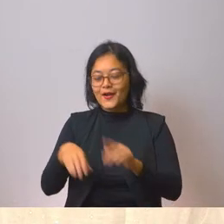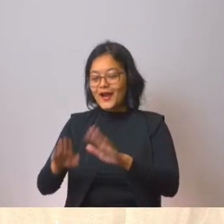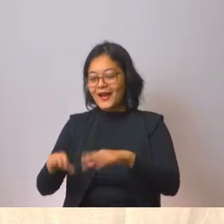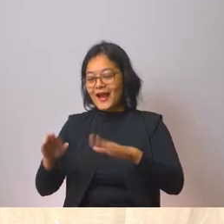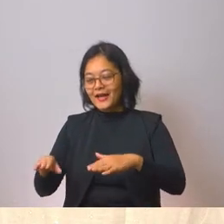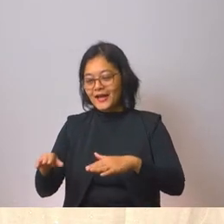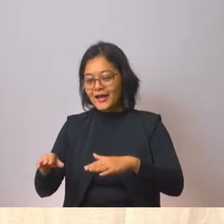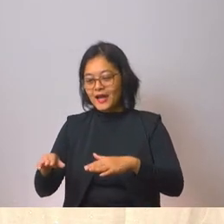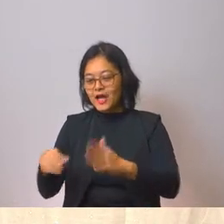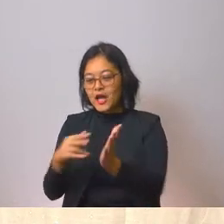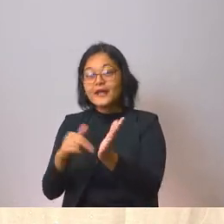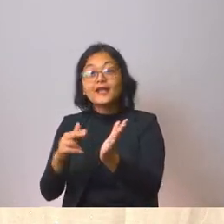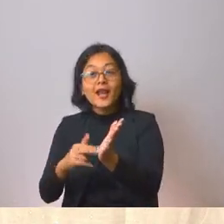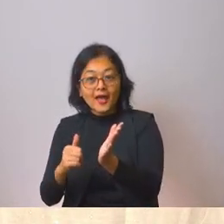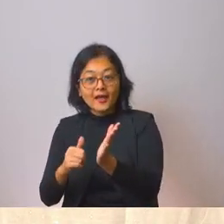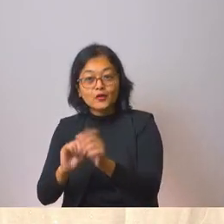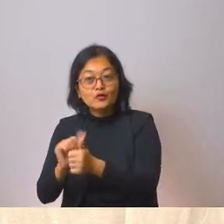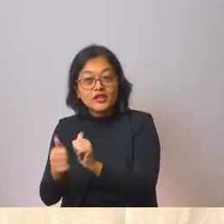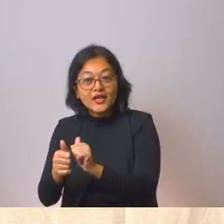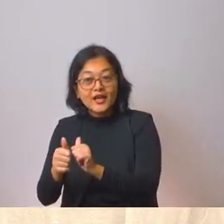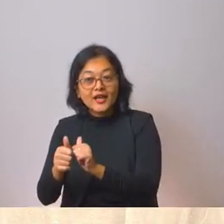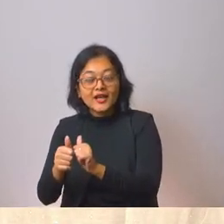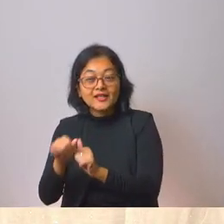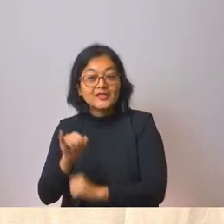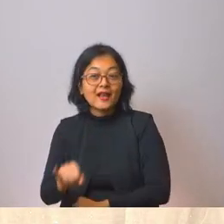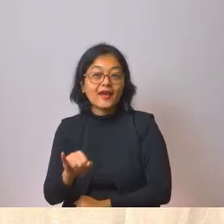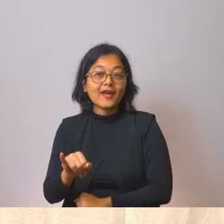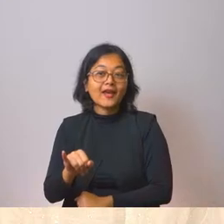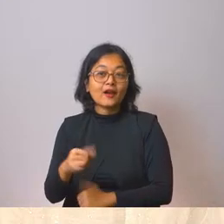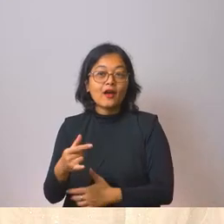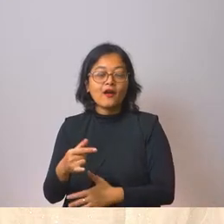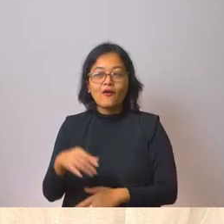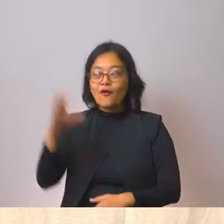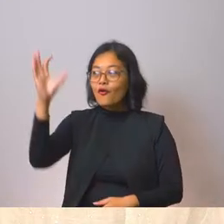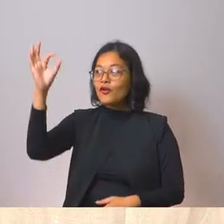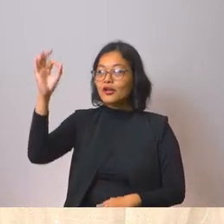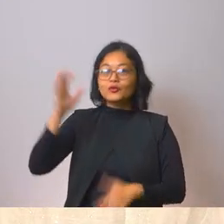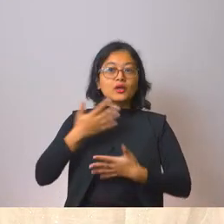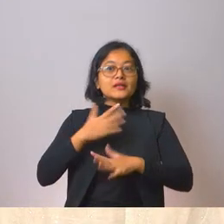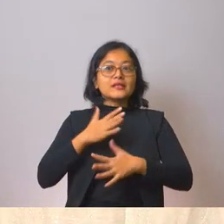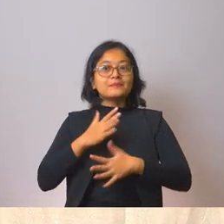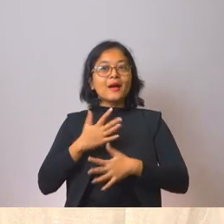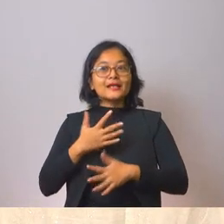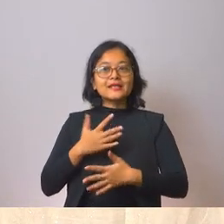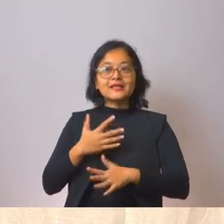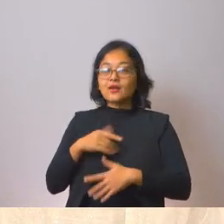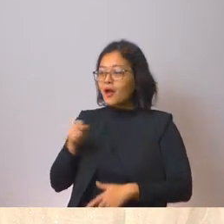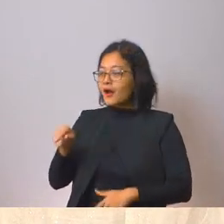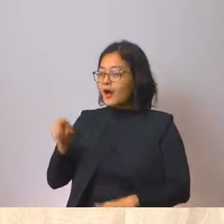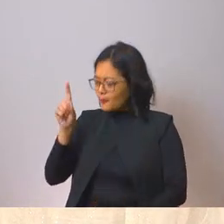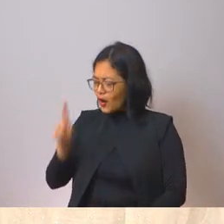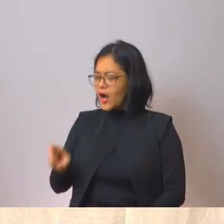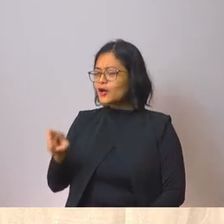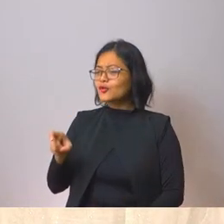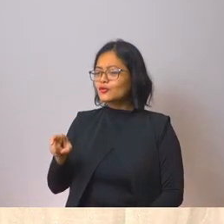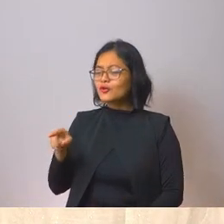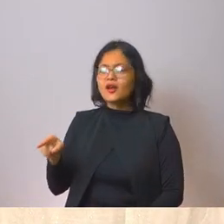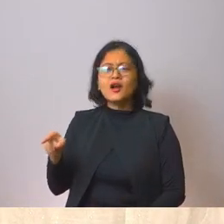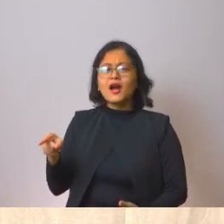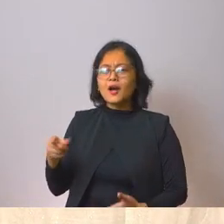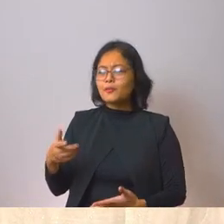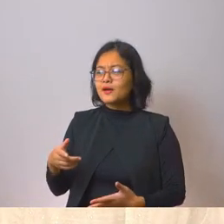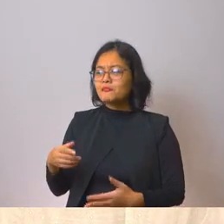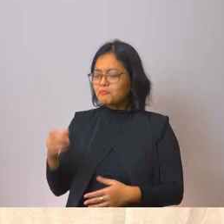kemarahan dan sebagainya diupayakan segala sesuatunya. Lalu kecemasan-kecemasan yang lain, banyak main game dan sebagainya.